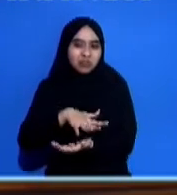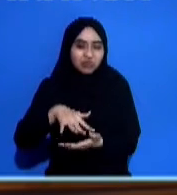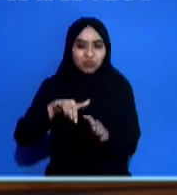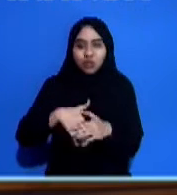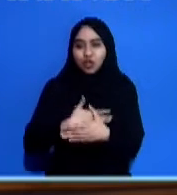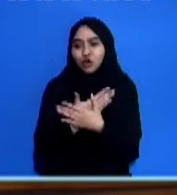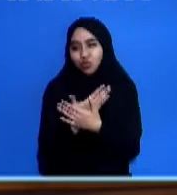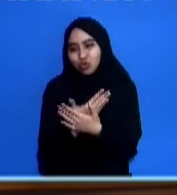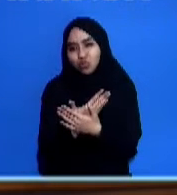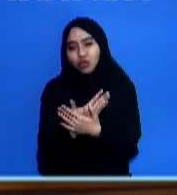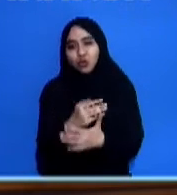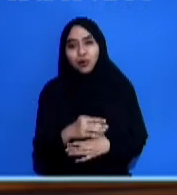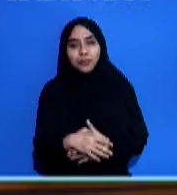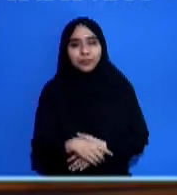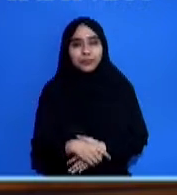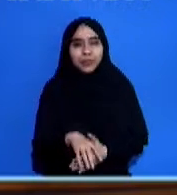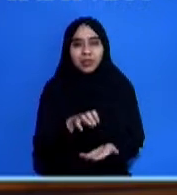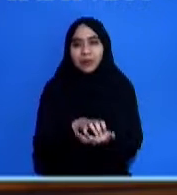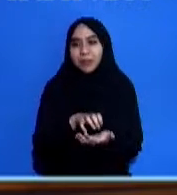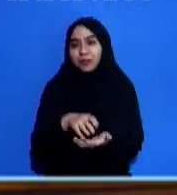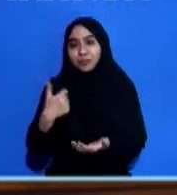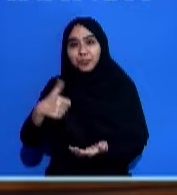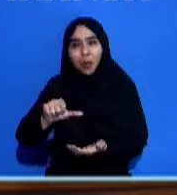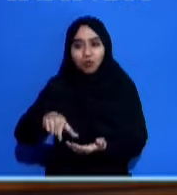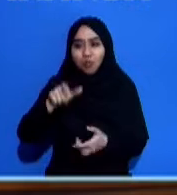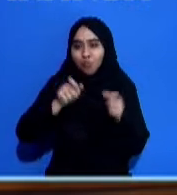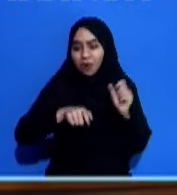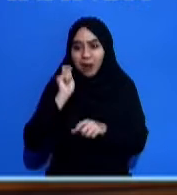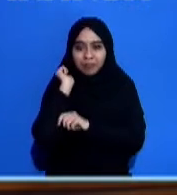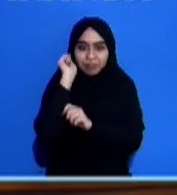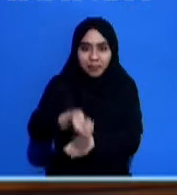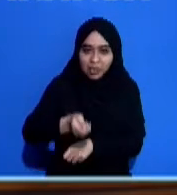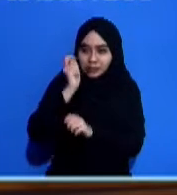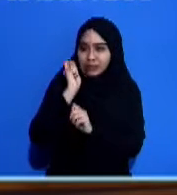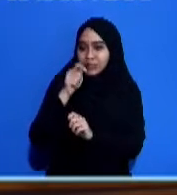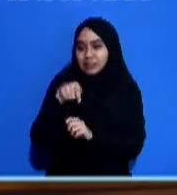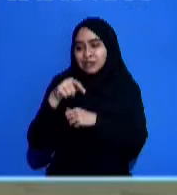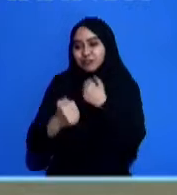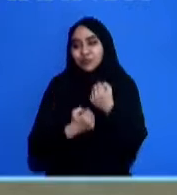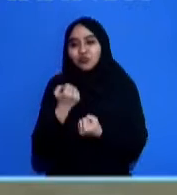sakmenika ugi dados spot enggal para pandemen mancing kangge nindakaken kridha mancing.